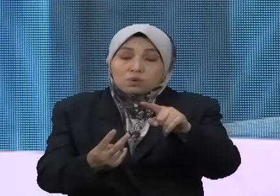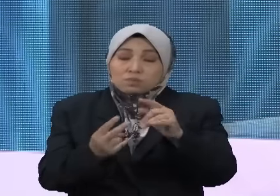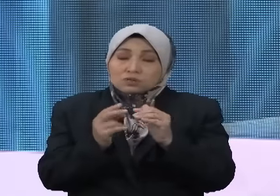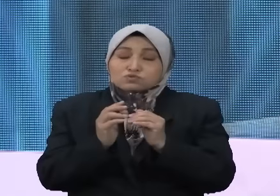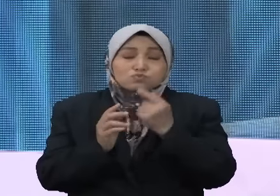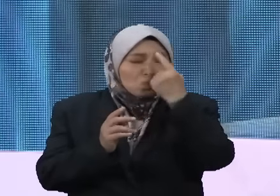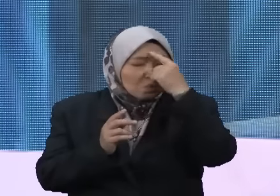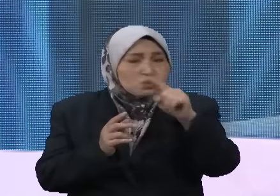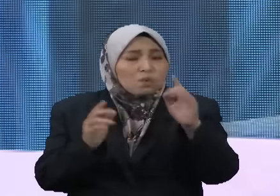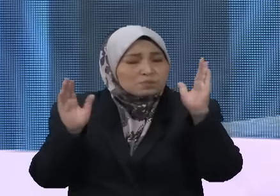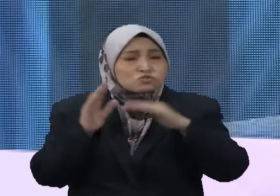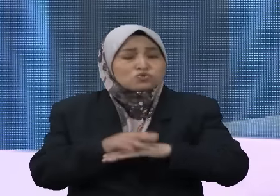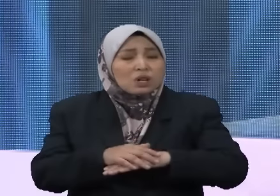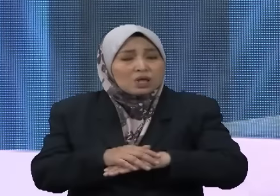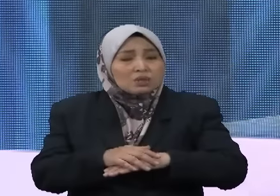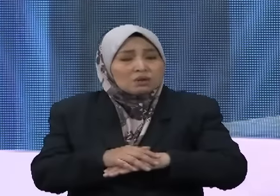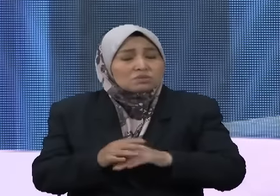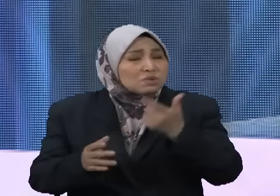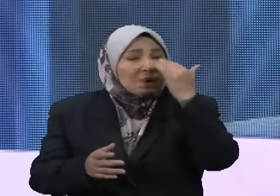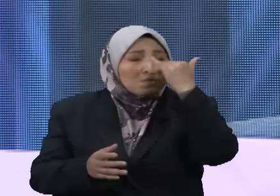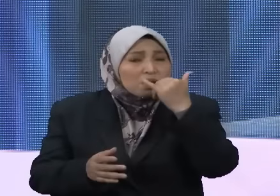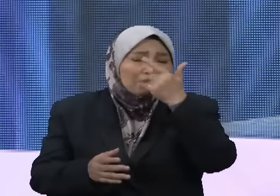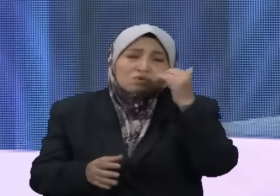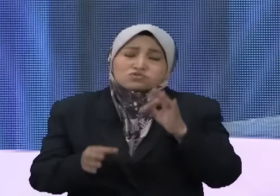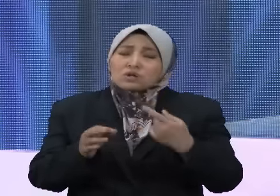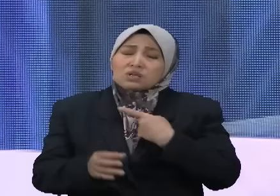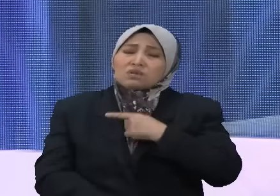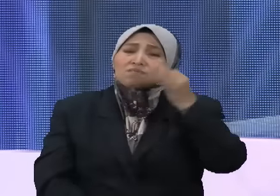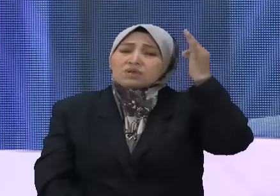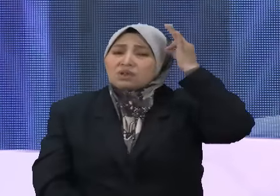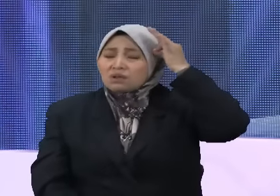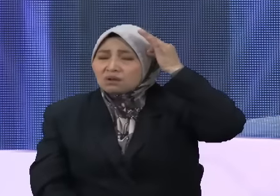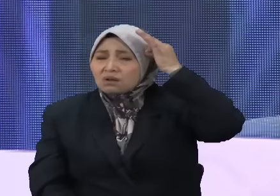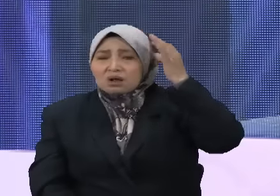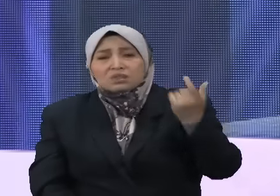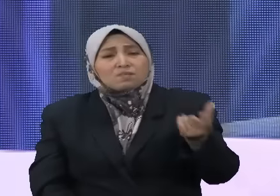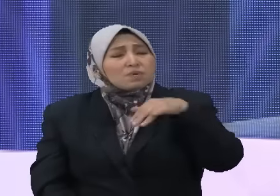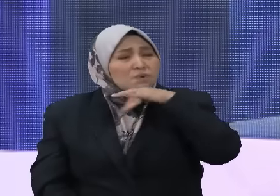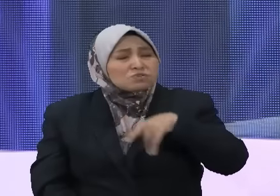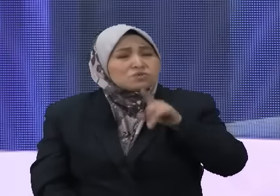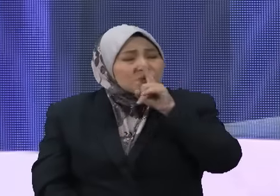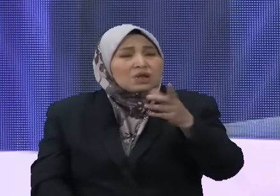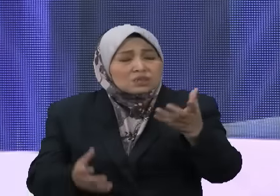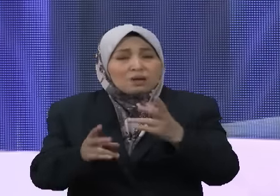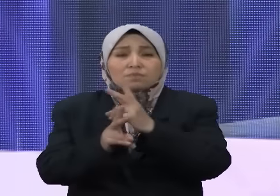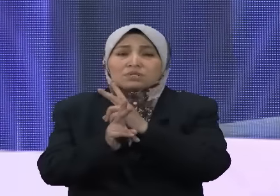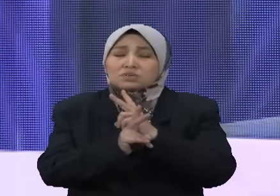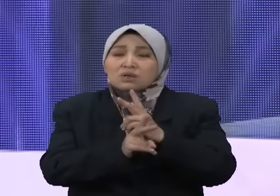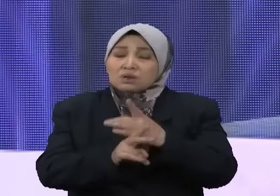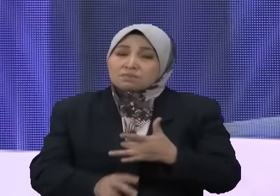memilih untuk bersolat sebab Apa sebab kalau kita fikirkan nabi sallallahuaihiwasallam sebenarnya hendak menjaga